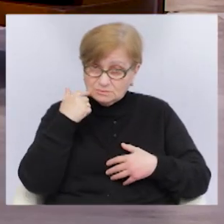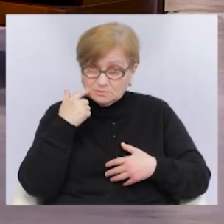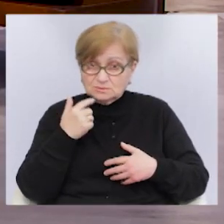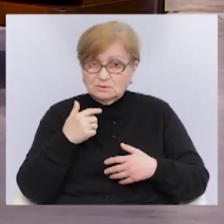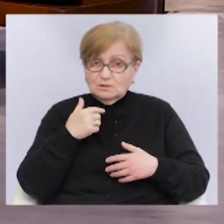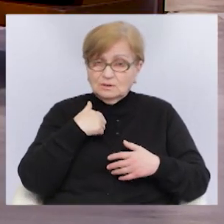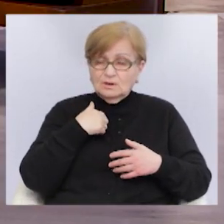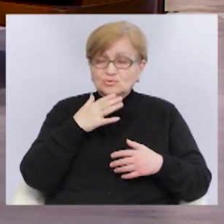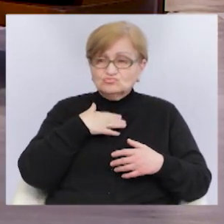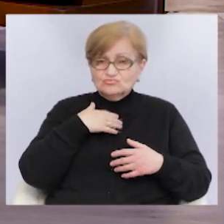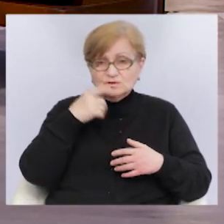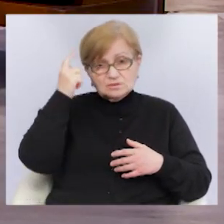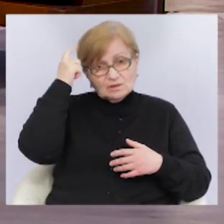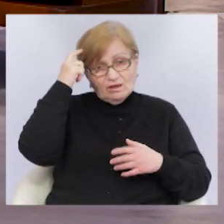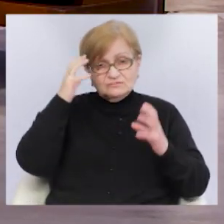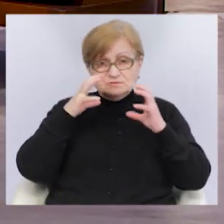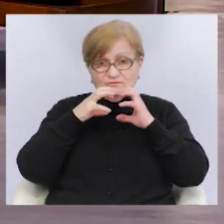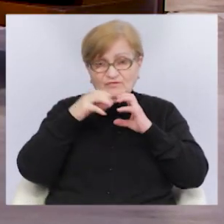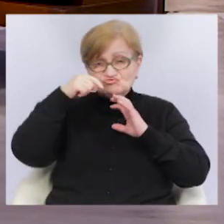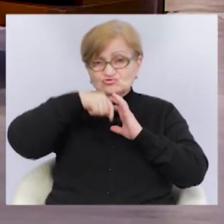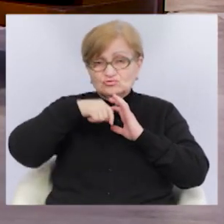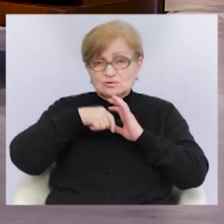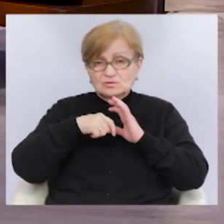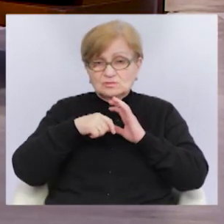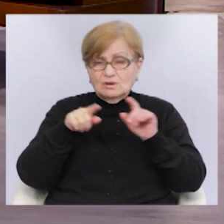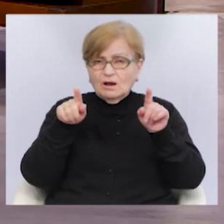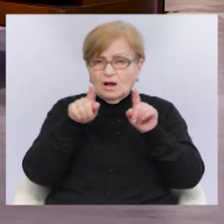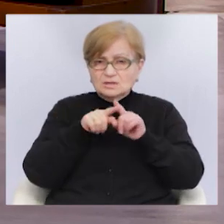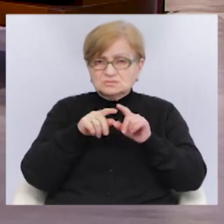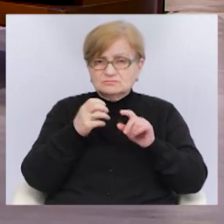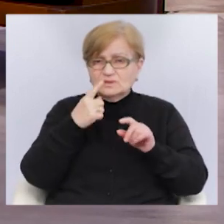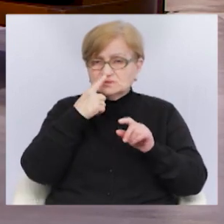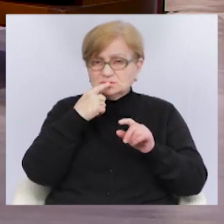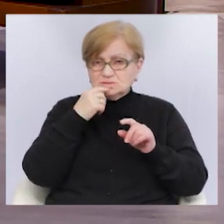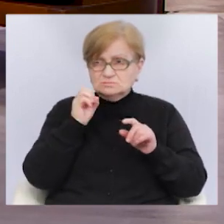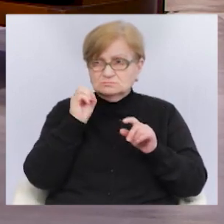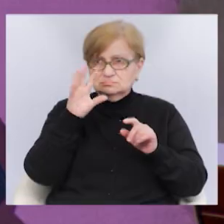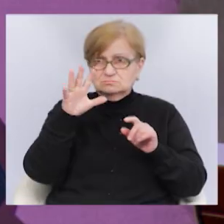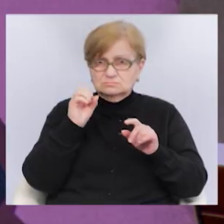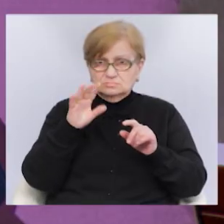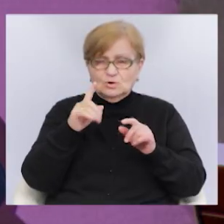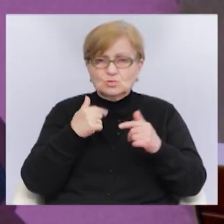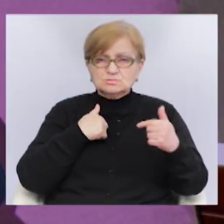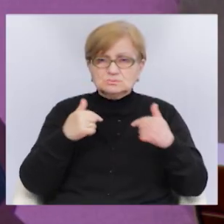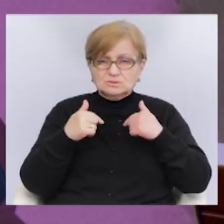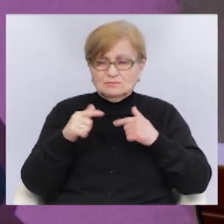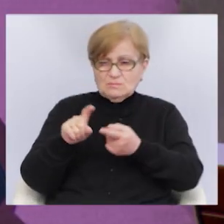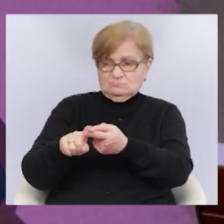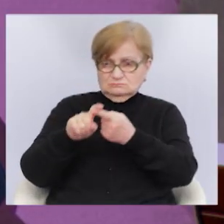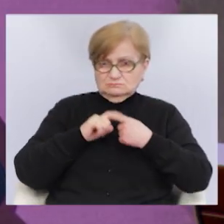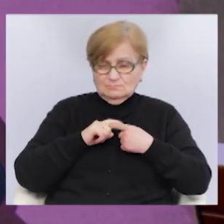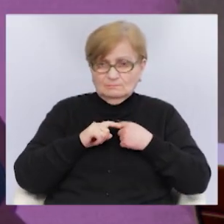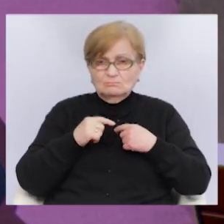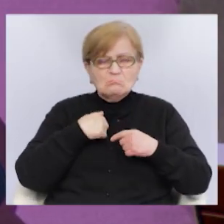ამას პირდაპირ ჩვენი თავის ტვინში ზუსტად ასევე ინთება ტკივილის ცენტრები, ხო? ანუ შენ